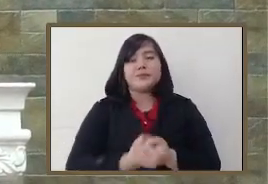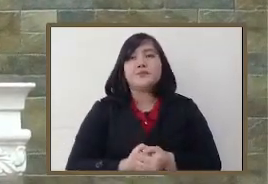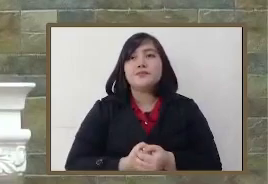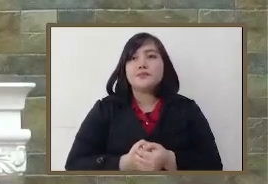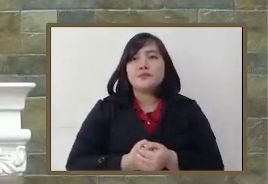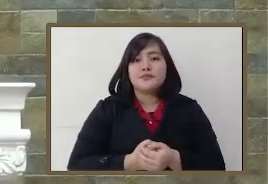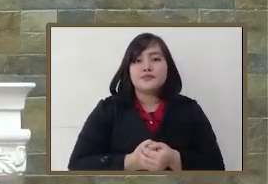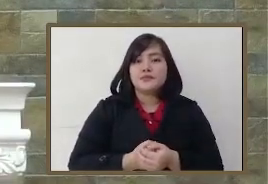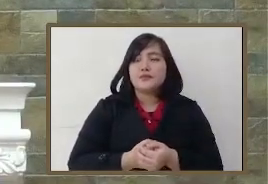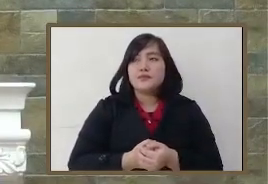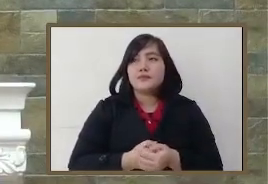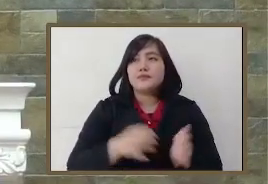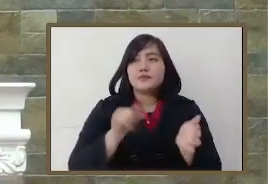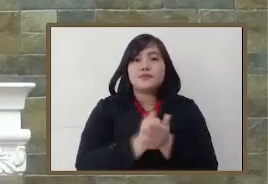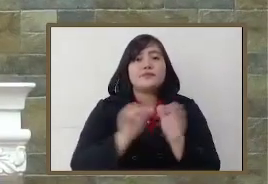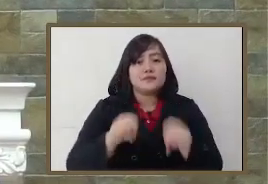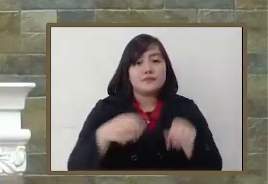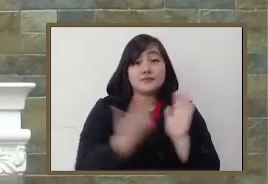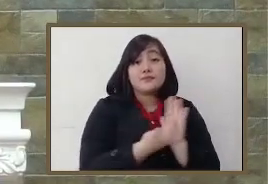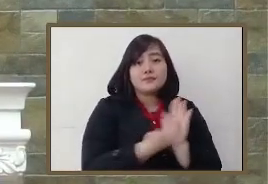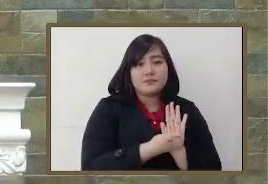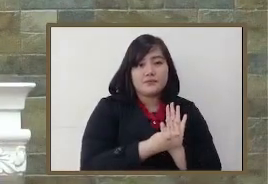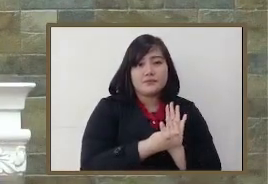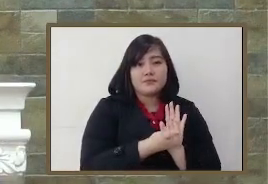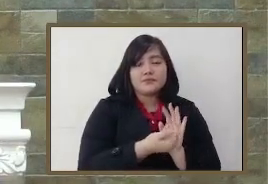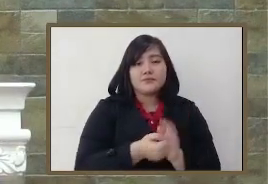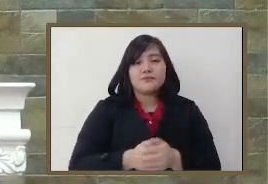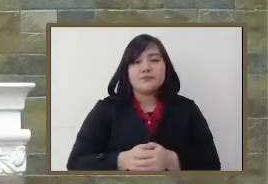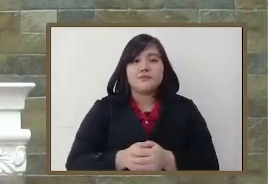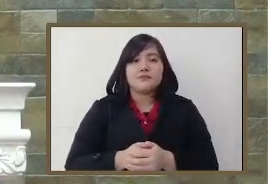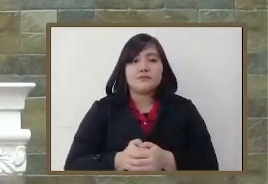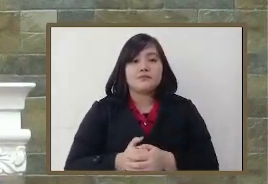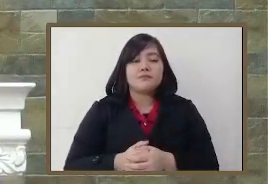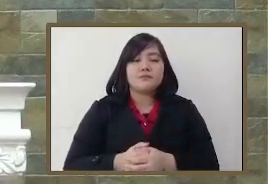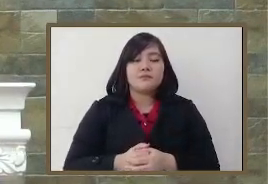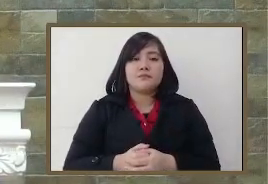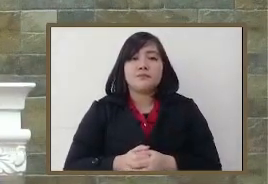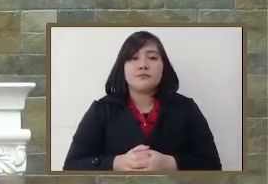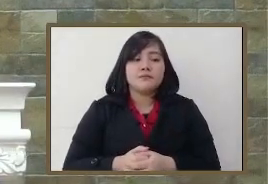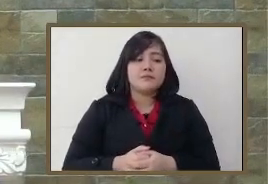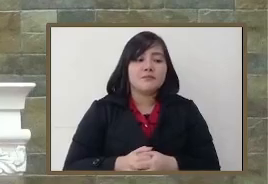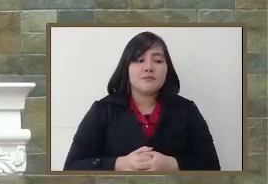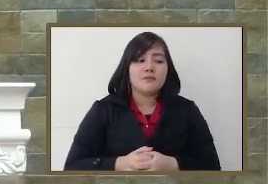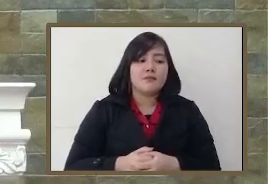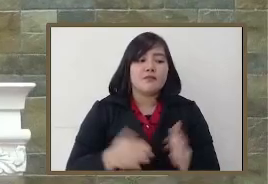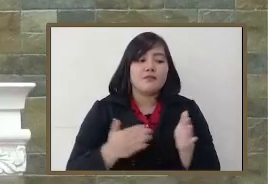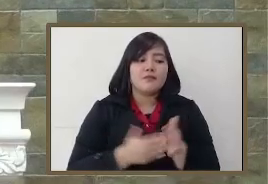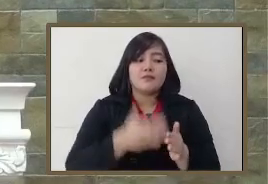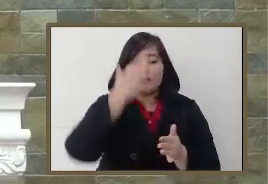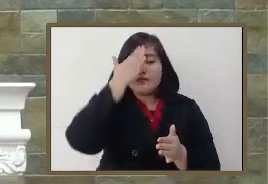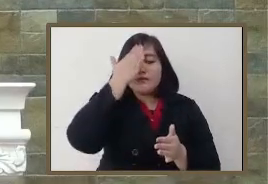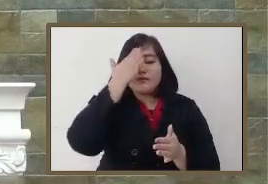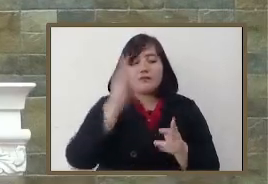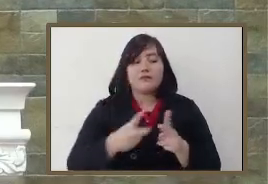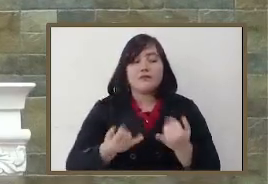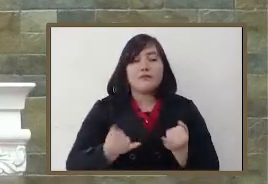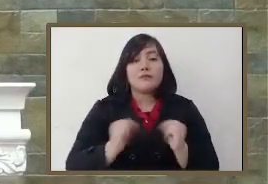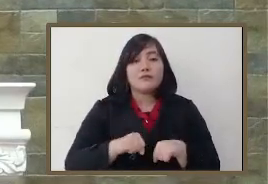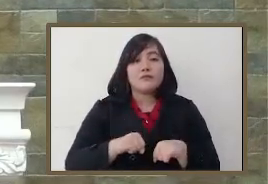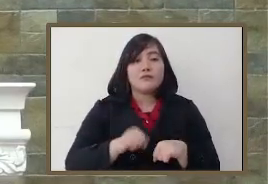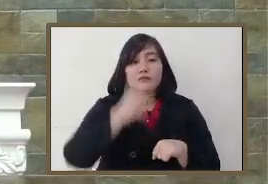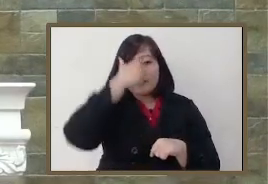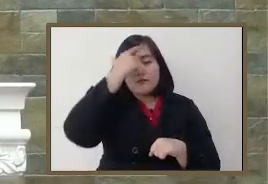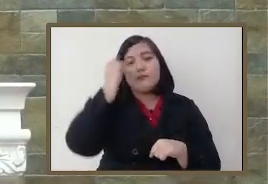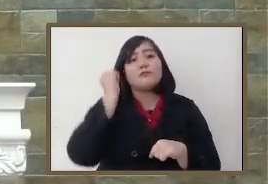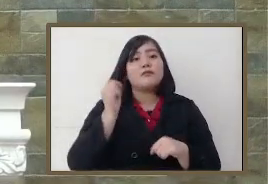Yun mismo ang makakapag-witness. See that? So you see, knowledge is very important. Kasi yun po